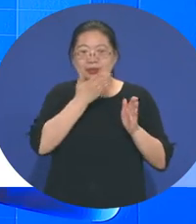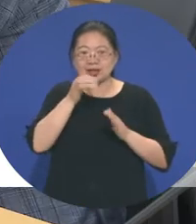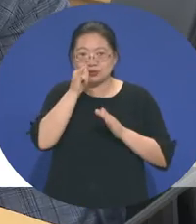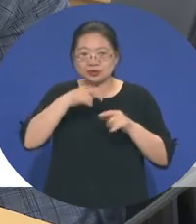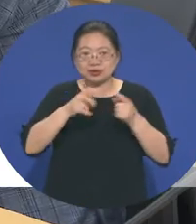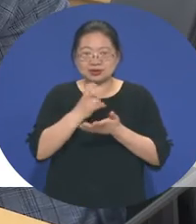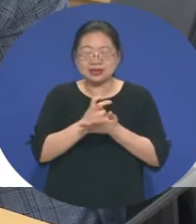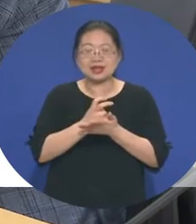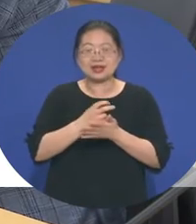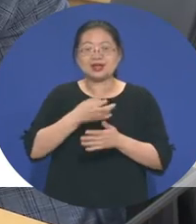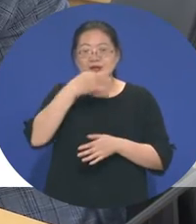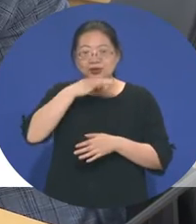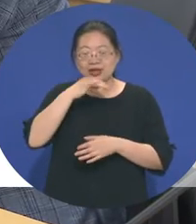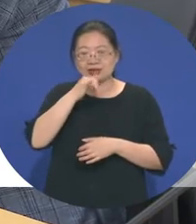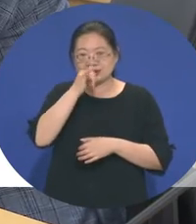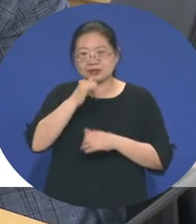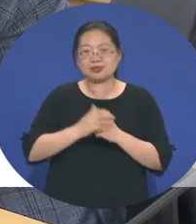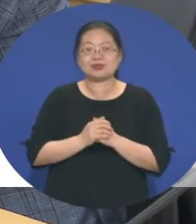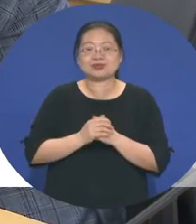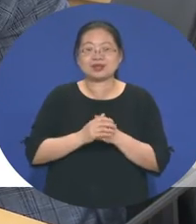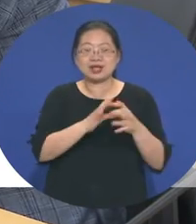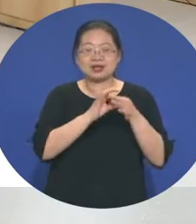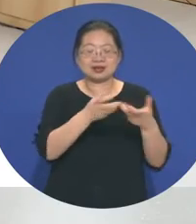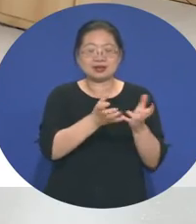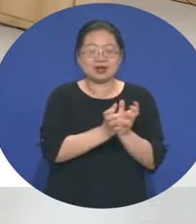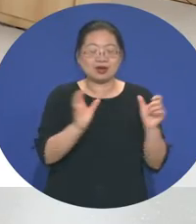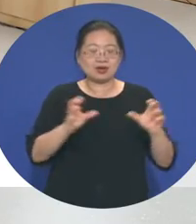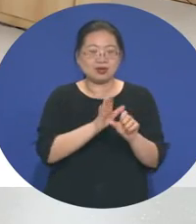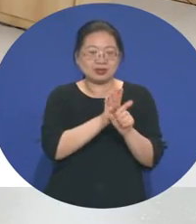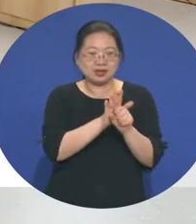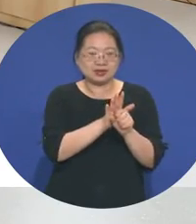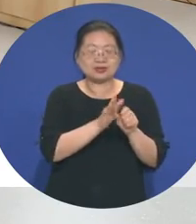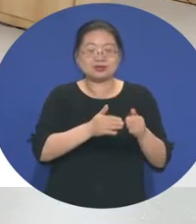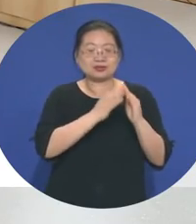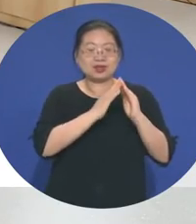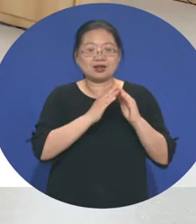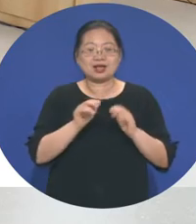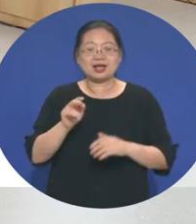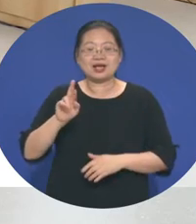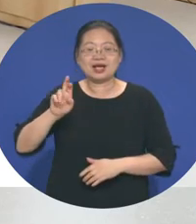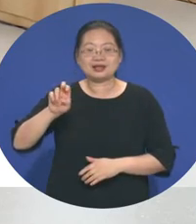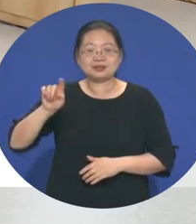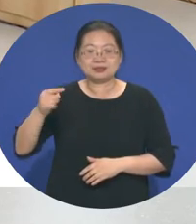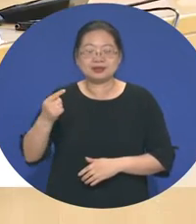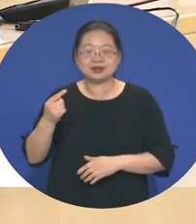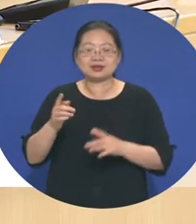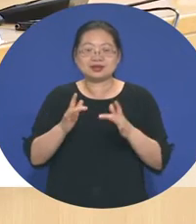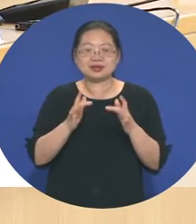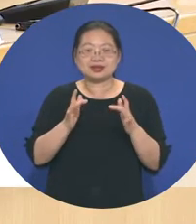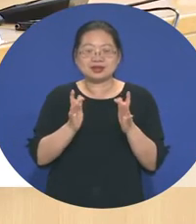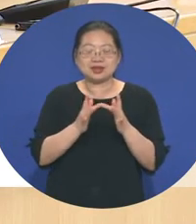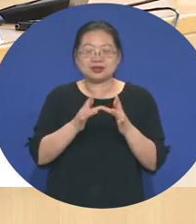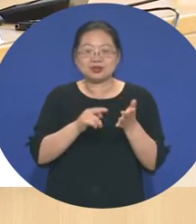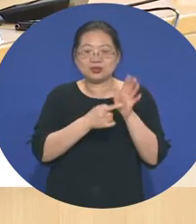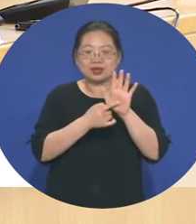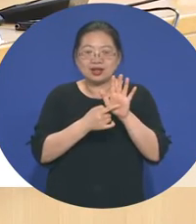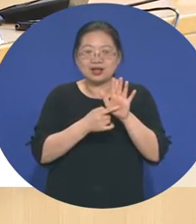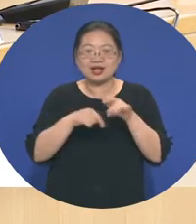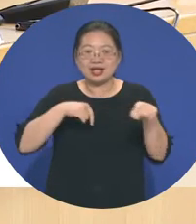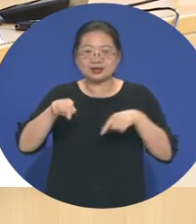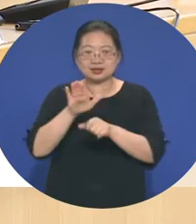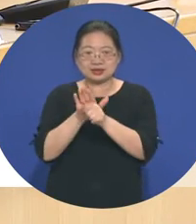있습니다 협약에 따라 돈는 관계 기관과의 협업 체계를 구축하고 아리백 데이터 공개와 행정 지원을 하게